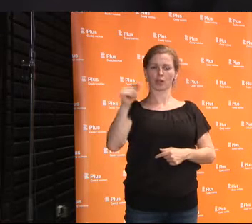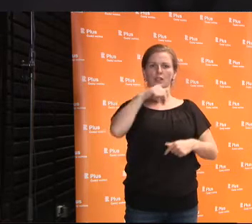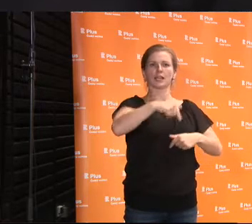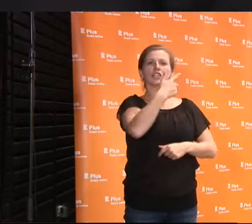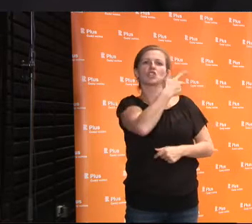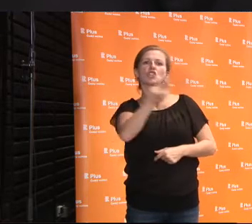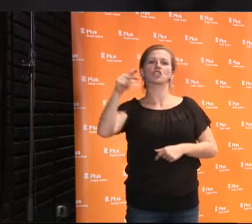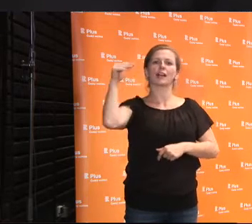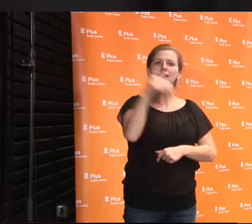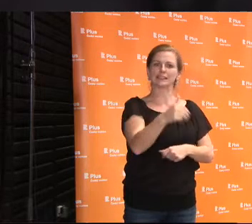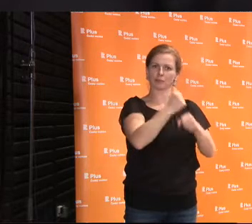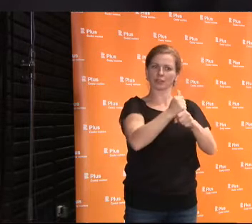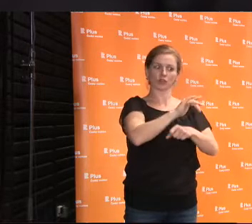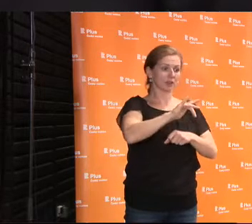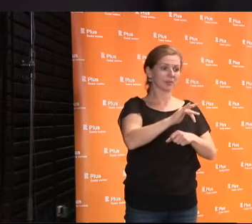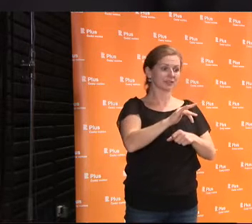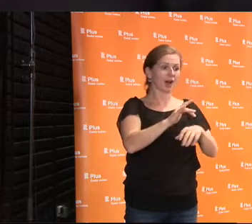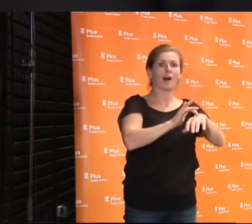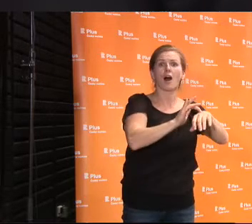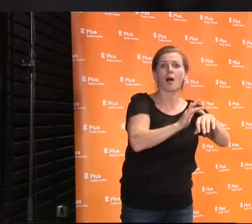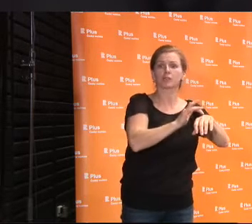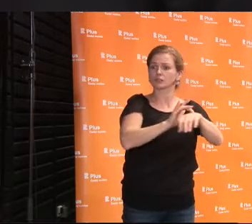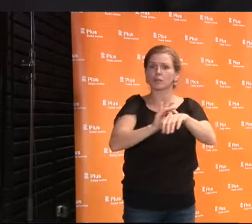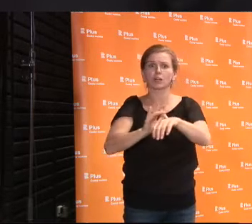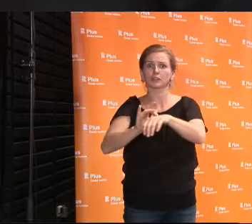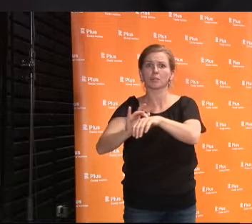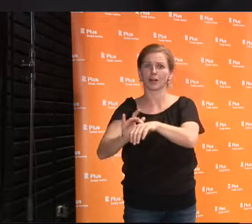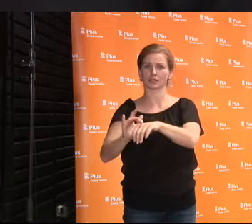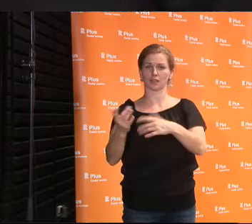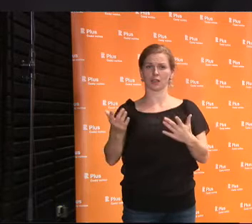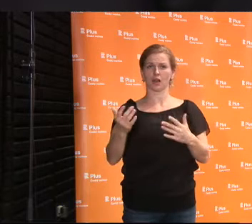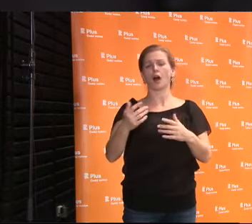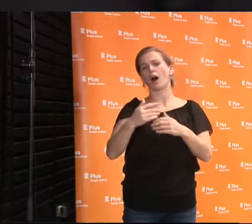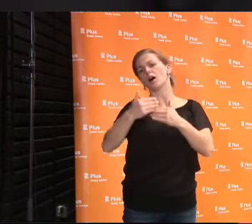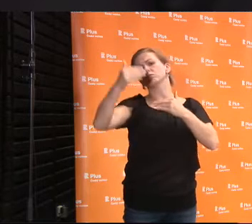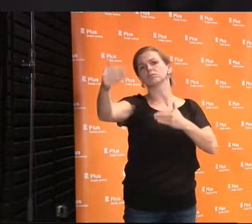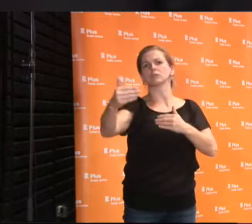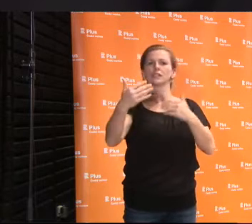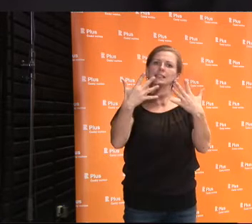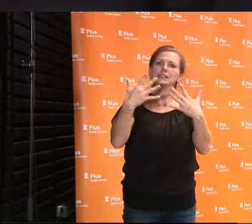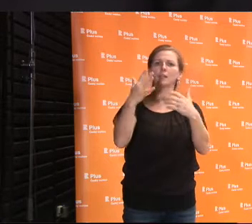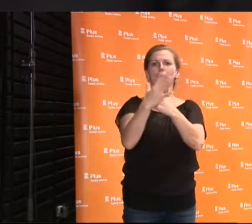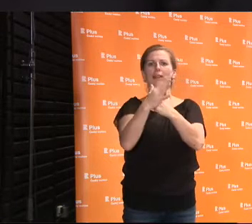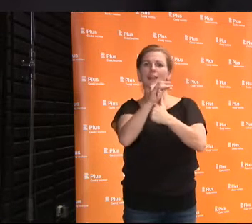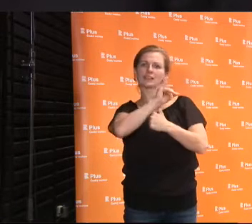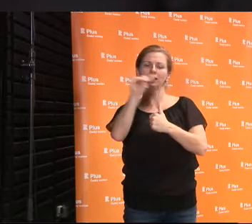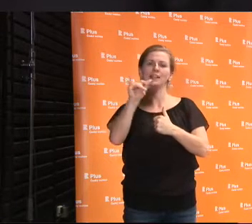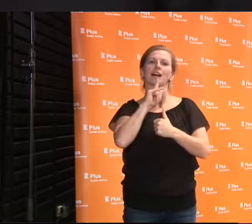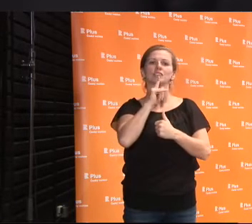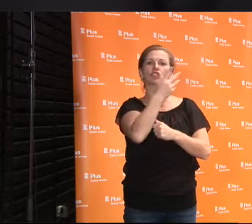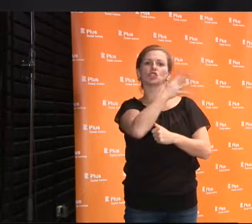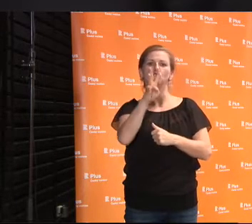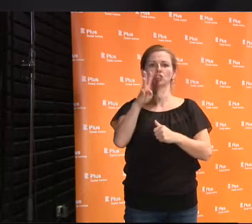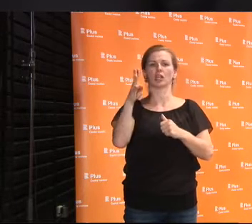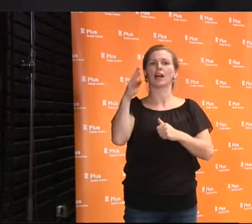tisíc neobsazených pracovních míst. A v horizontu 10-15 let odejde zhruba 400 tisíc